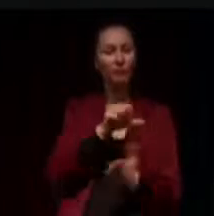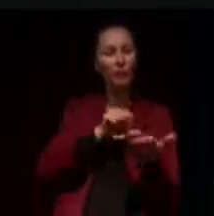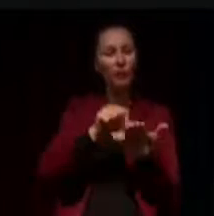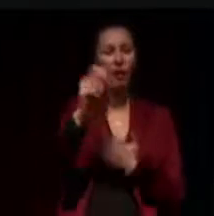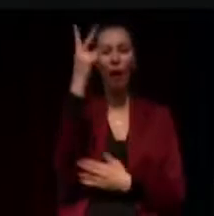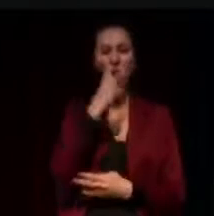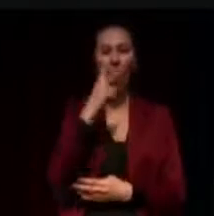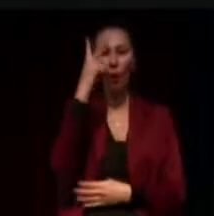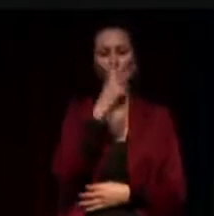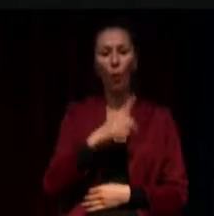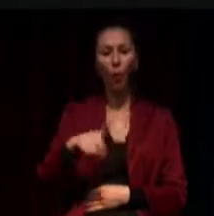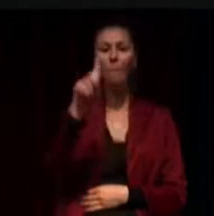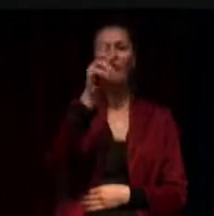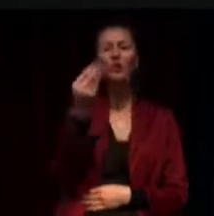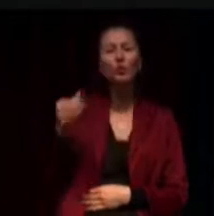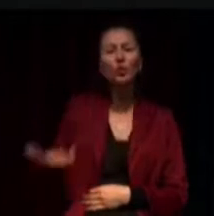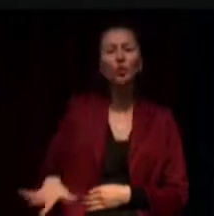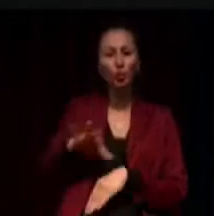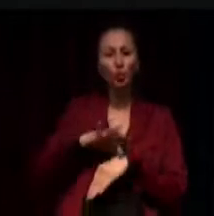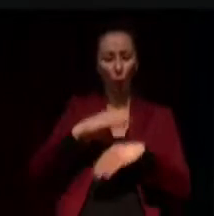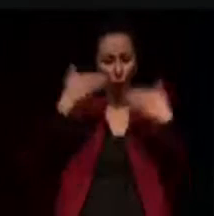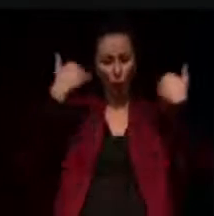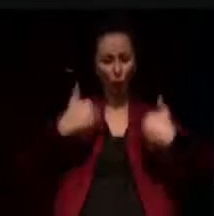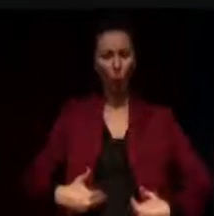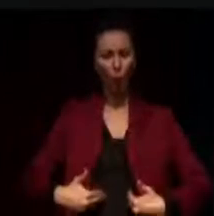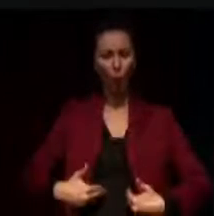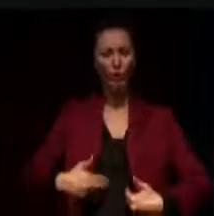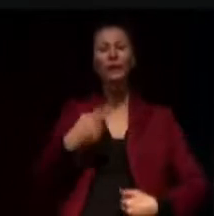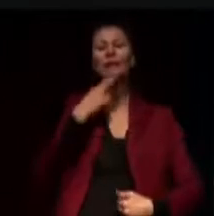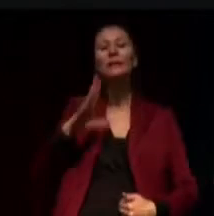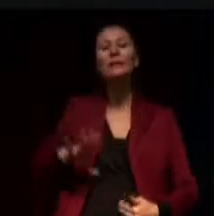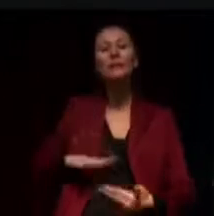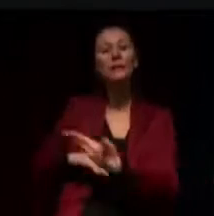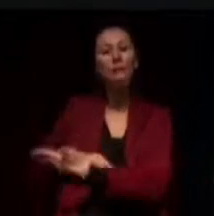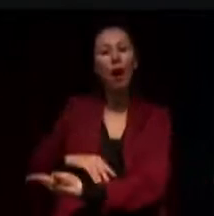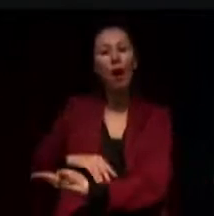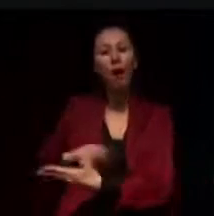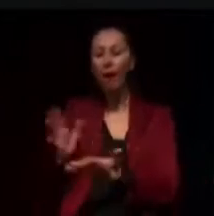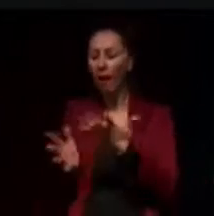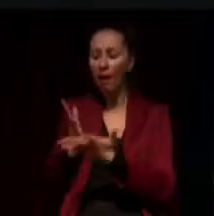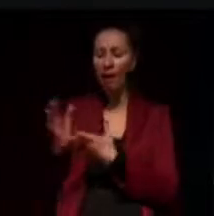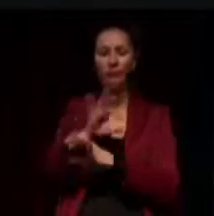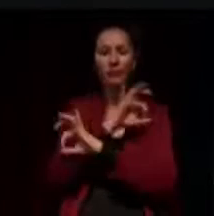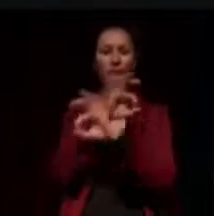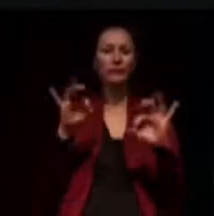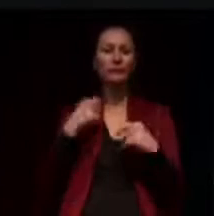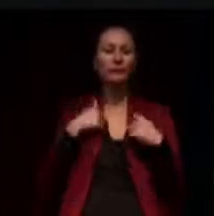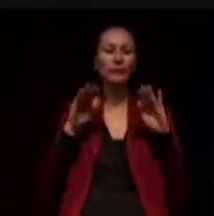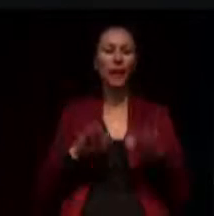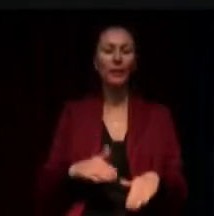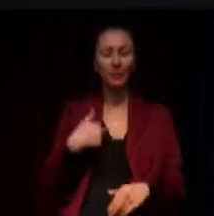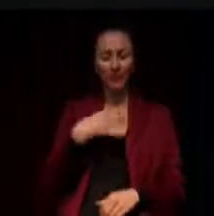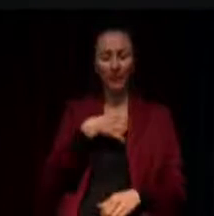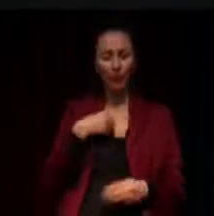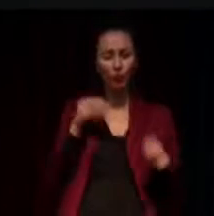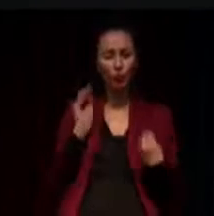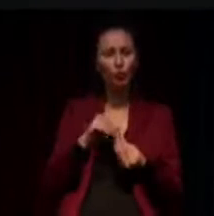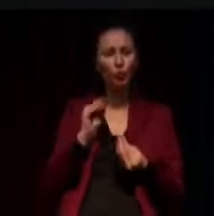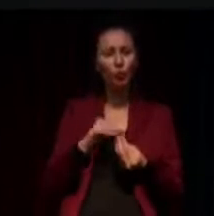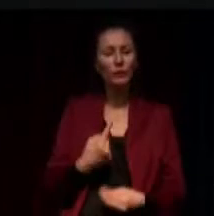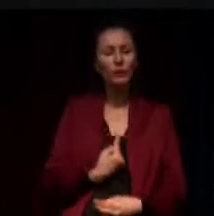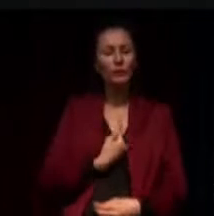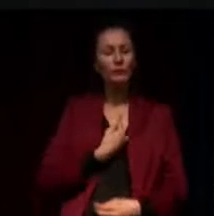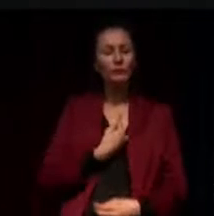Herkes ağlıyordu. Bir çocuk doktoru olduğum halde kızıma alakasız kalmıştım. Kendimi suçlu